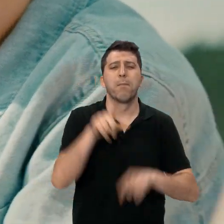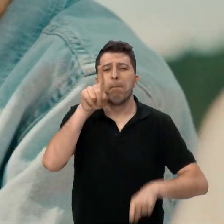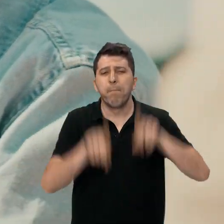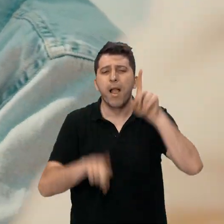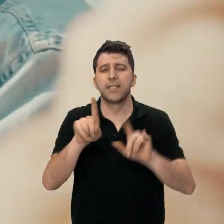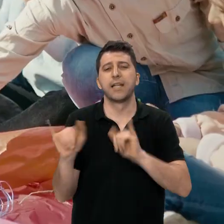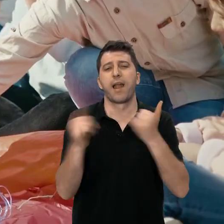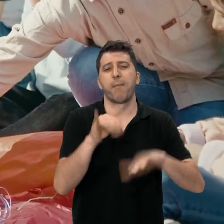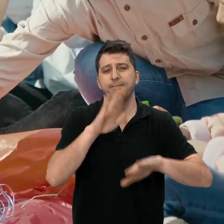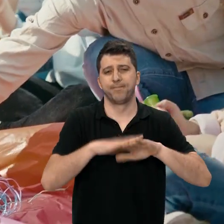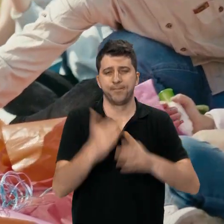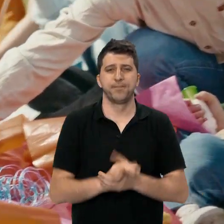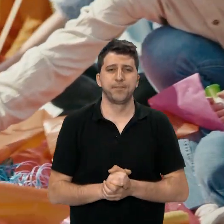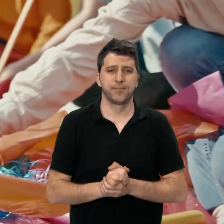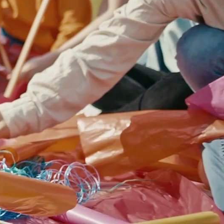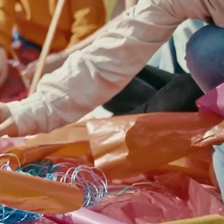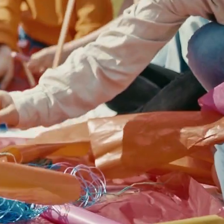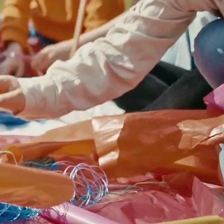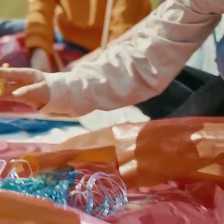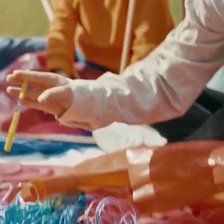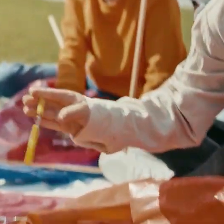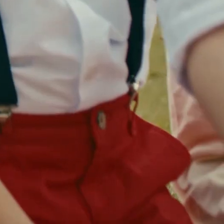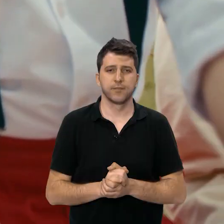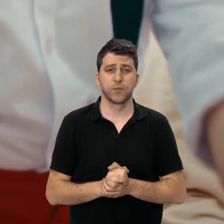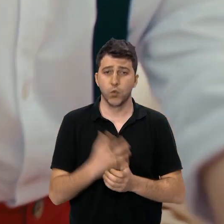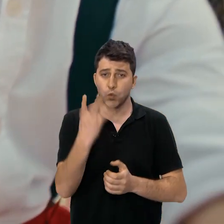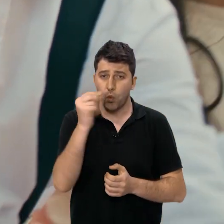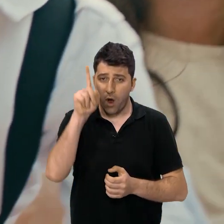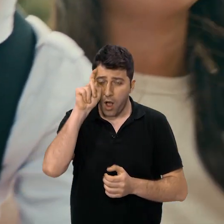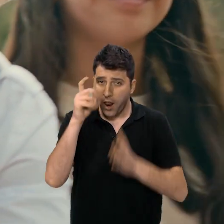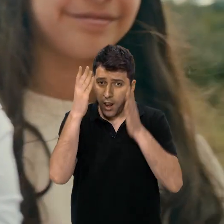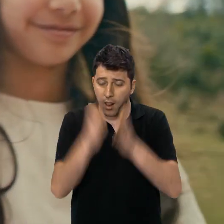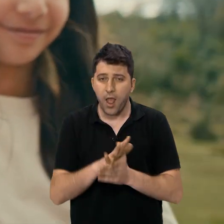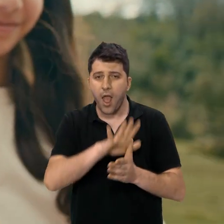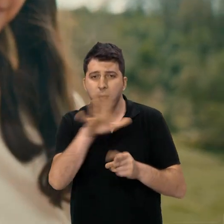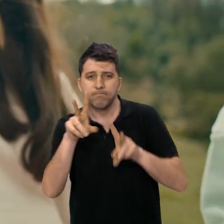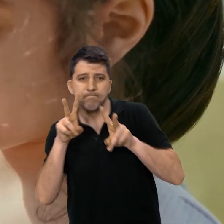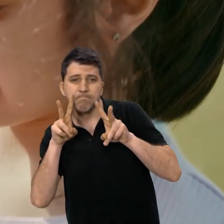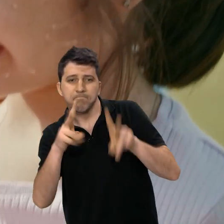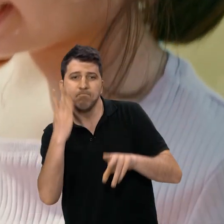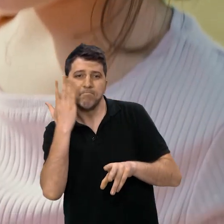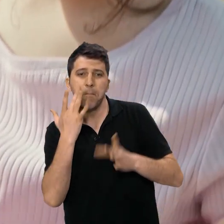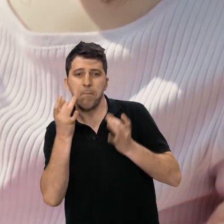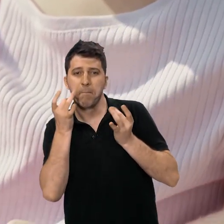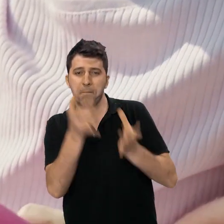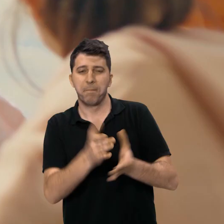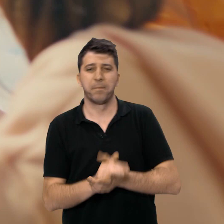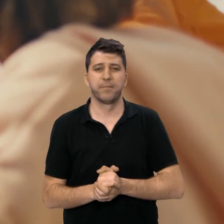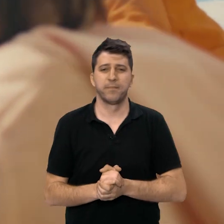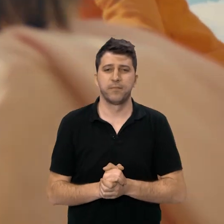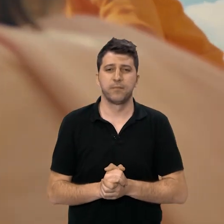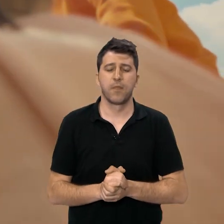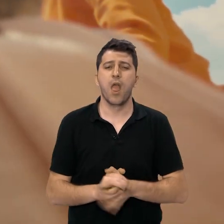bazen yaramazlık yapar mış mış çok da zekiymiş dikkatleri üzerinde toplanmış